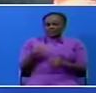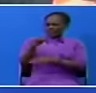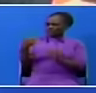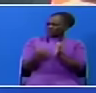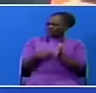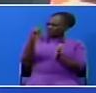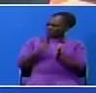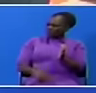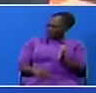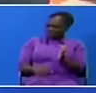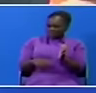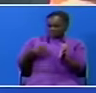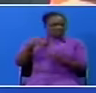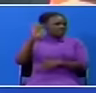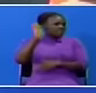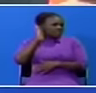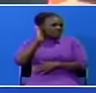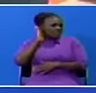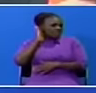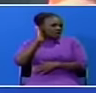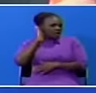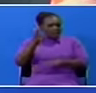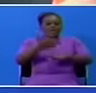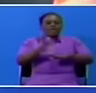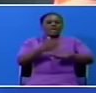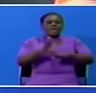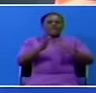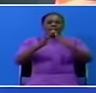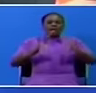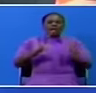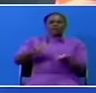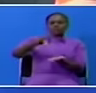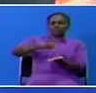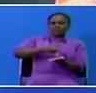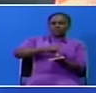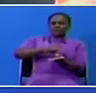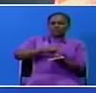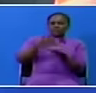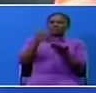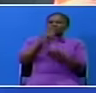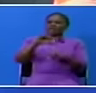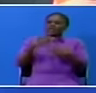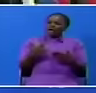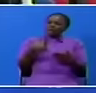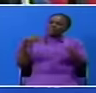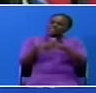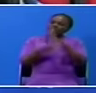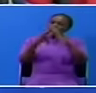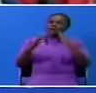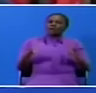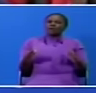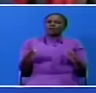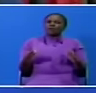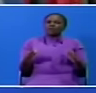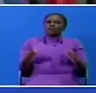nini. Akaniambia hata mimi tunaambiwa ni rent, tuongezee rent. Nikamuuliza na sasa utanimaliza aje na ninafaa kwenda kazi usiku.